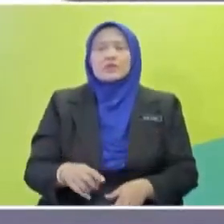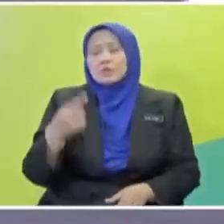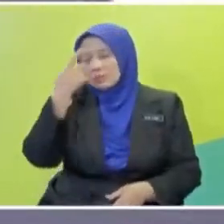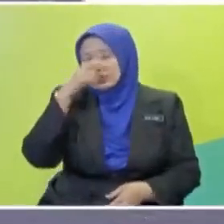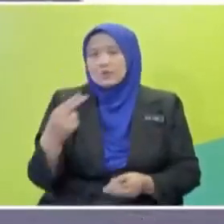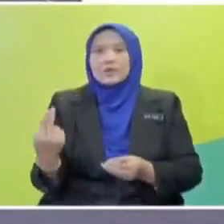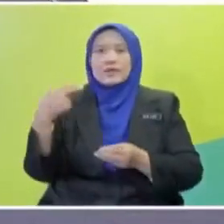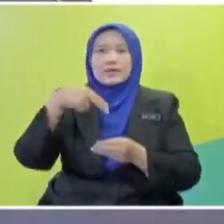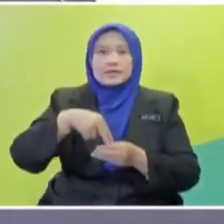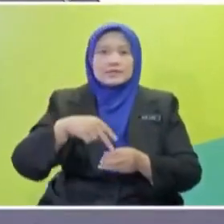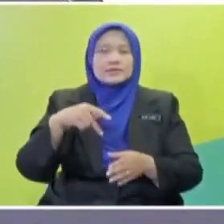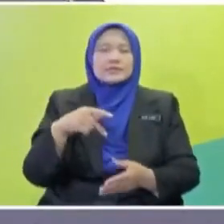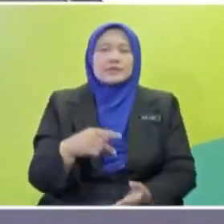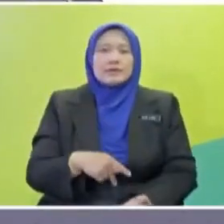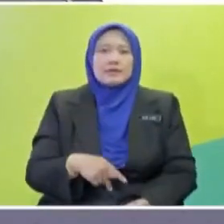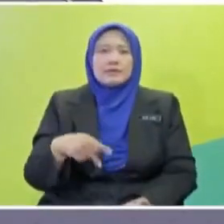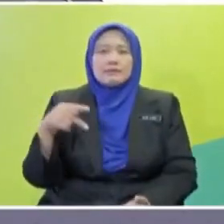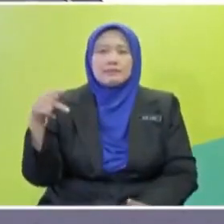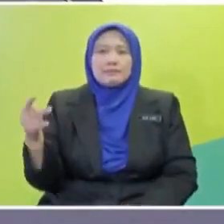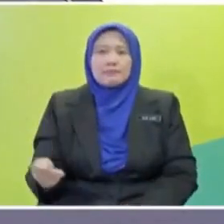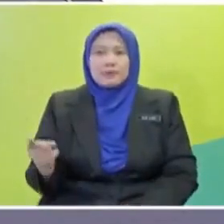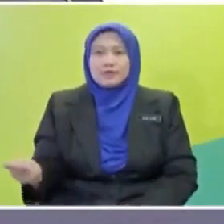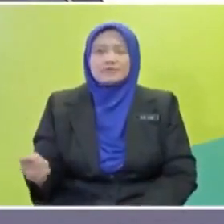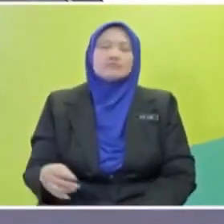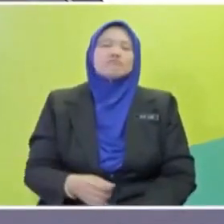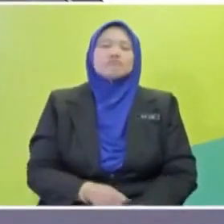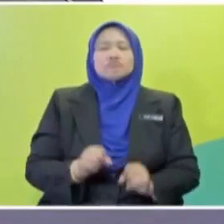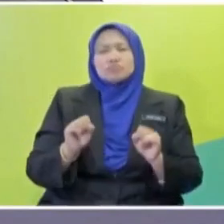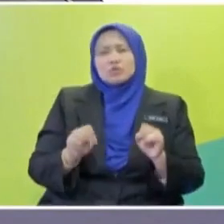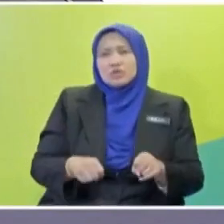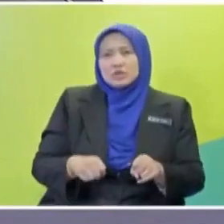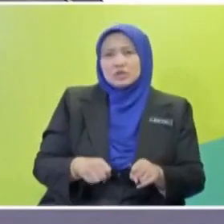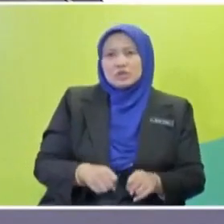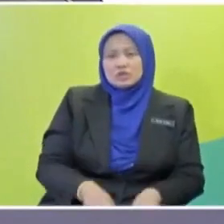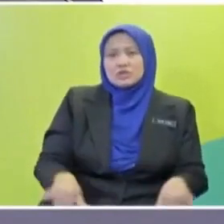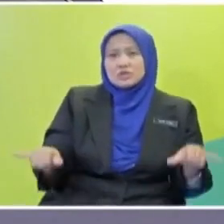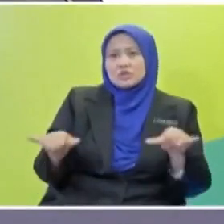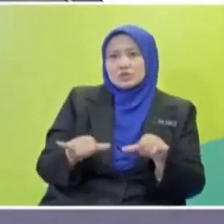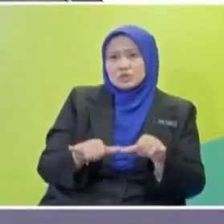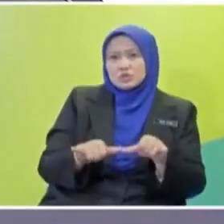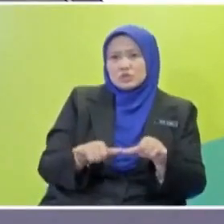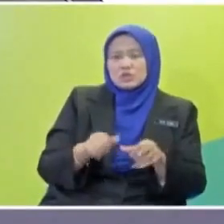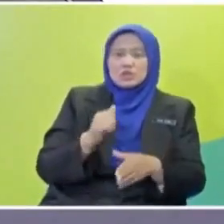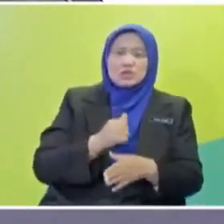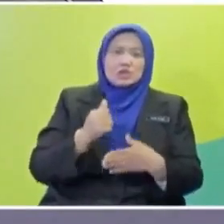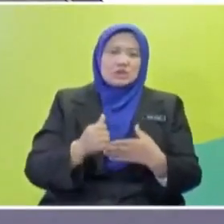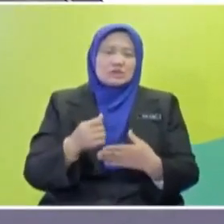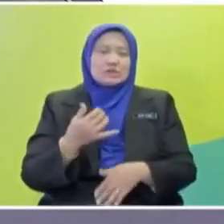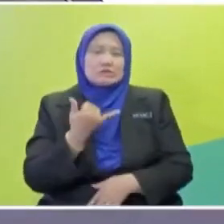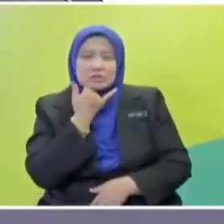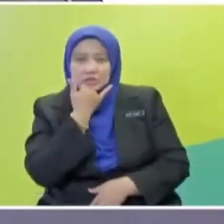akan analisis sesuai ataupun tidak hasil produk kita ni saiz begini. Jadi orang pun faham. Orang dapat gambarkan berapa besar